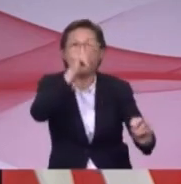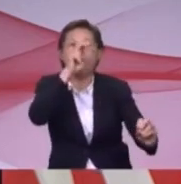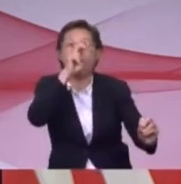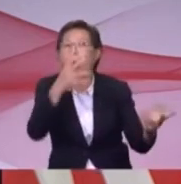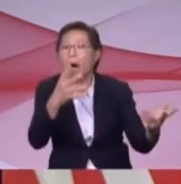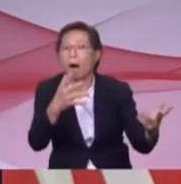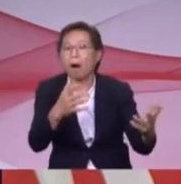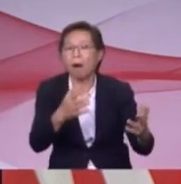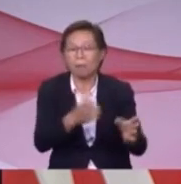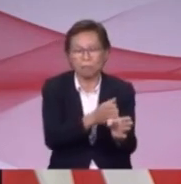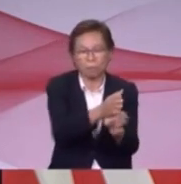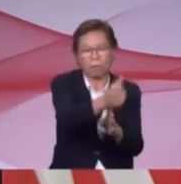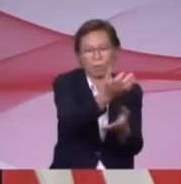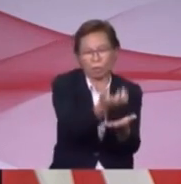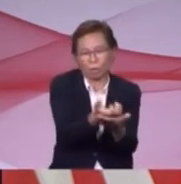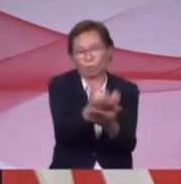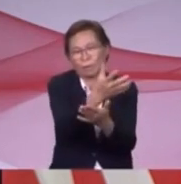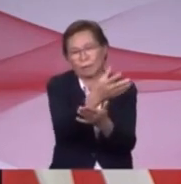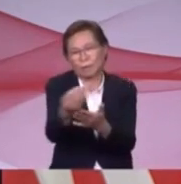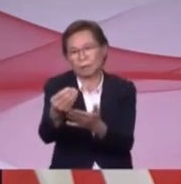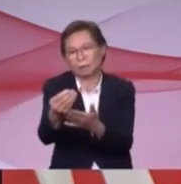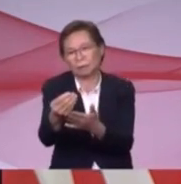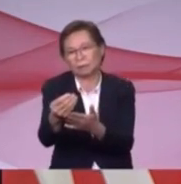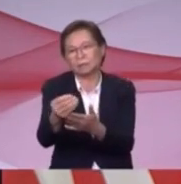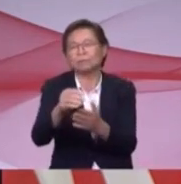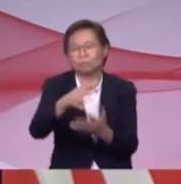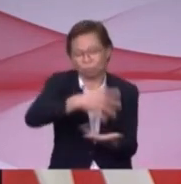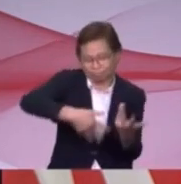atas sektor ekonomi dan sosial.